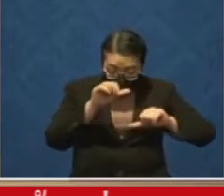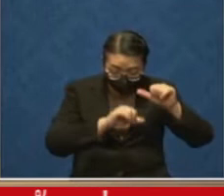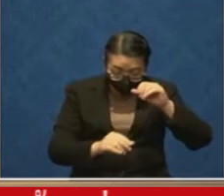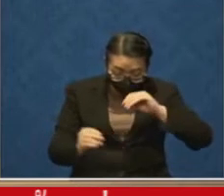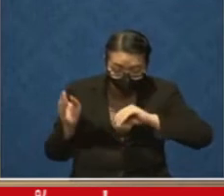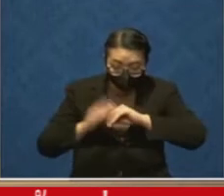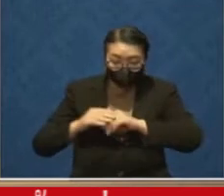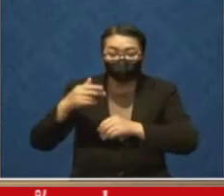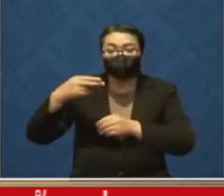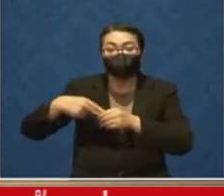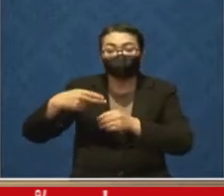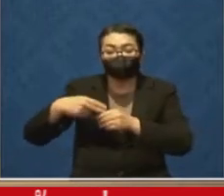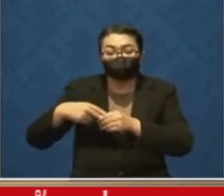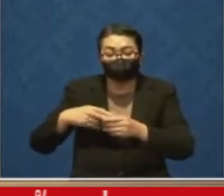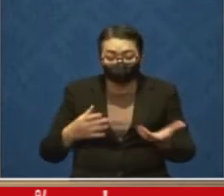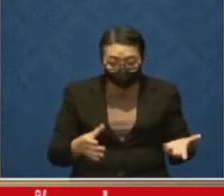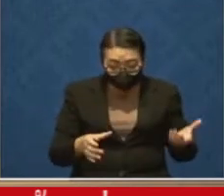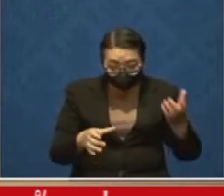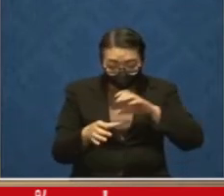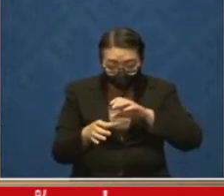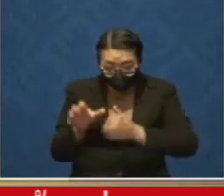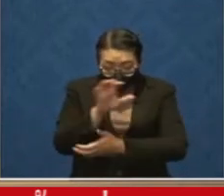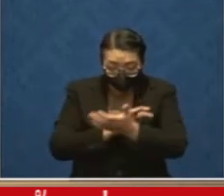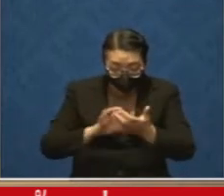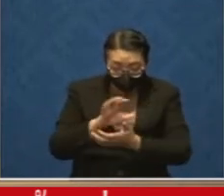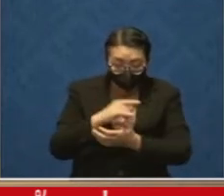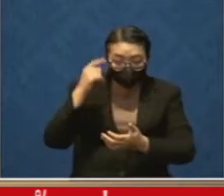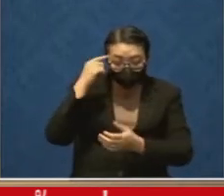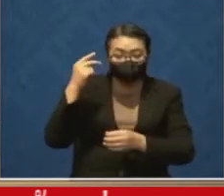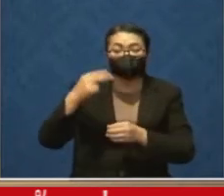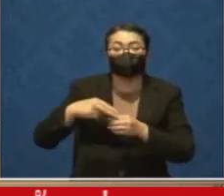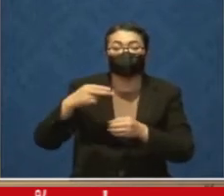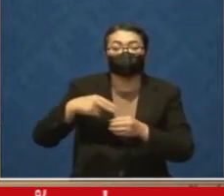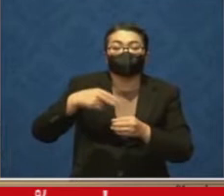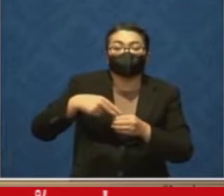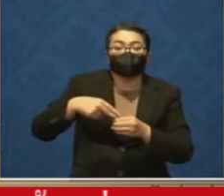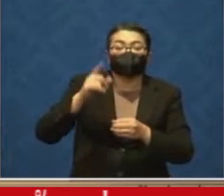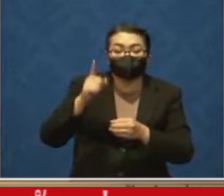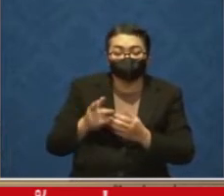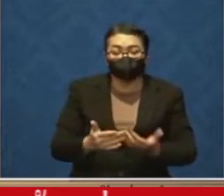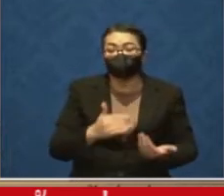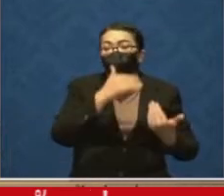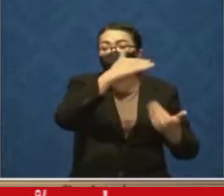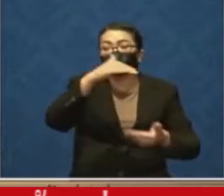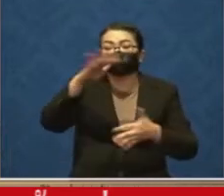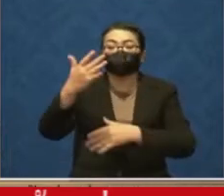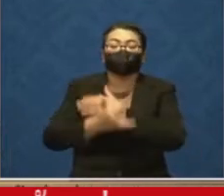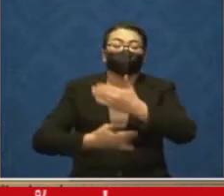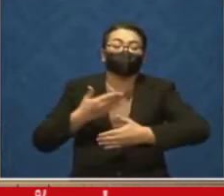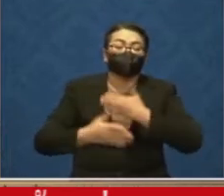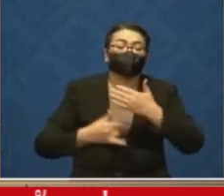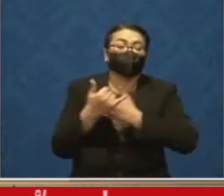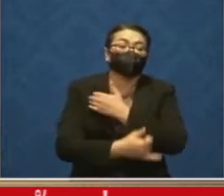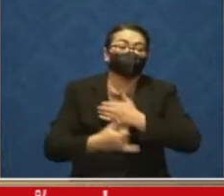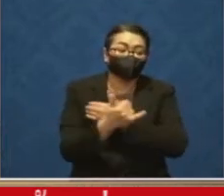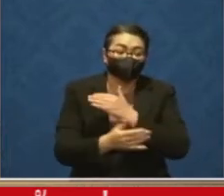องไปเติมลงในน้มันเพื่อที่จะต้องให้รู้ว่าน้ำมนอัี้ครัเป็นน้มนทจะต้องส่งขายไปต่างประเทศให้ประเทศเพื่